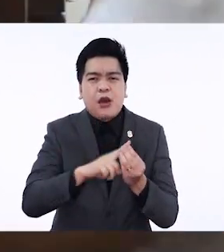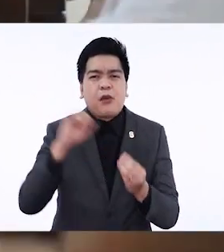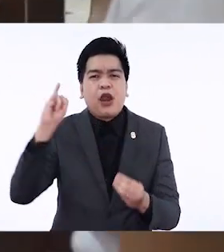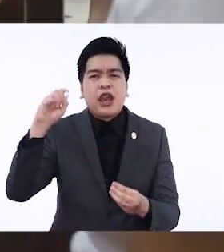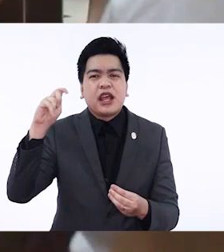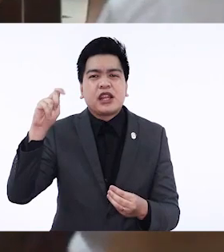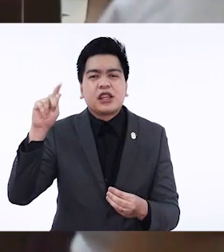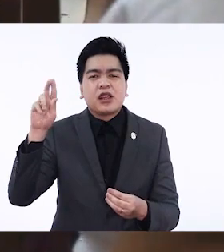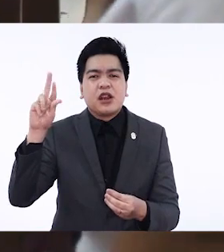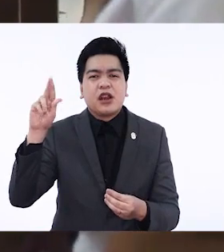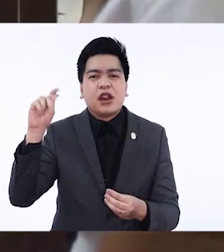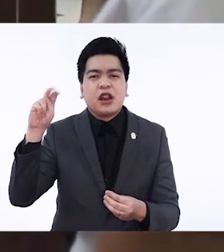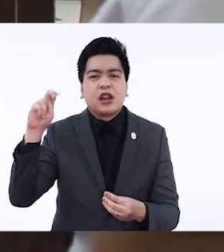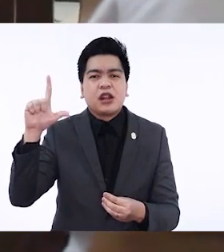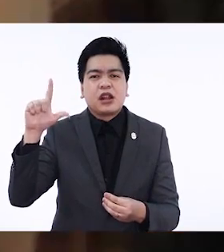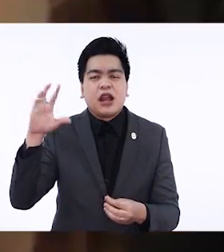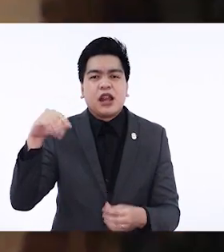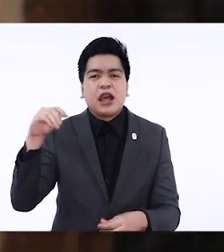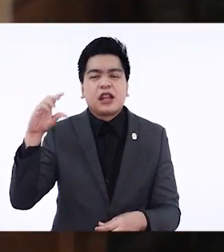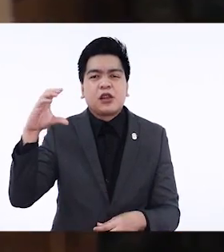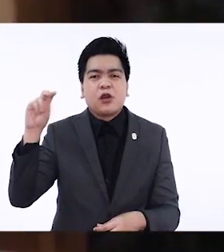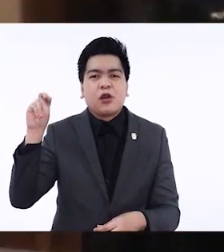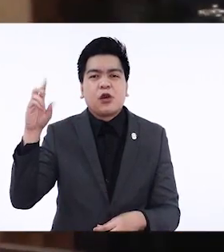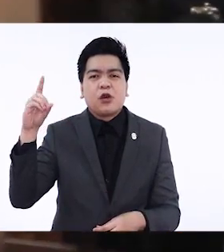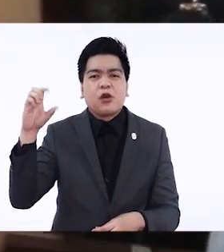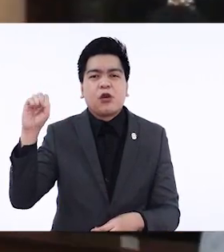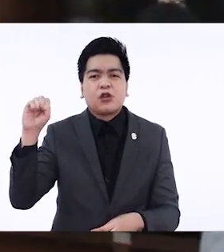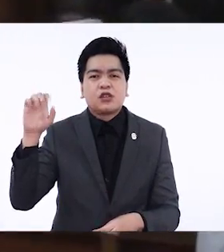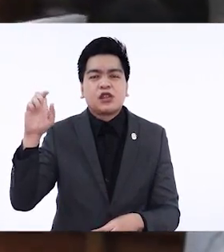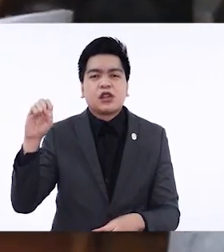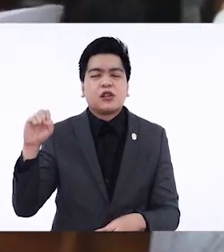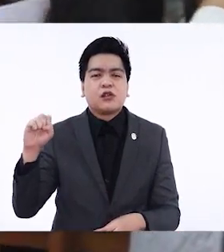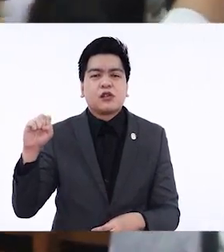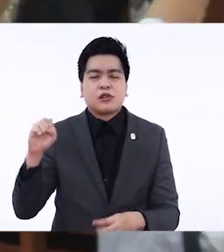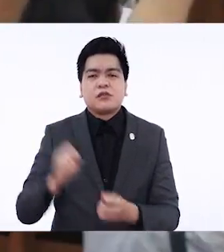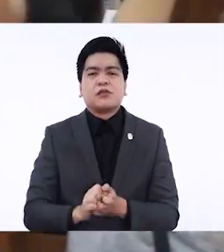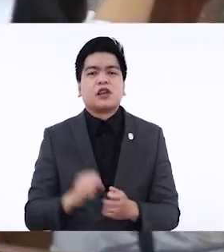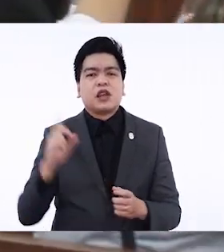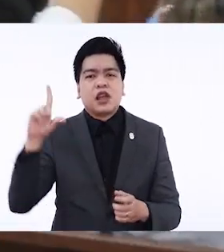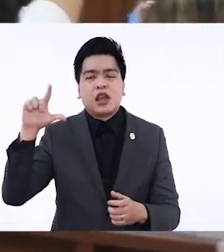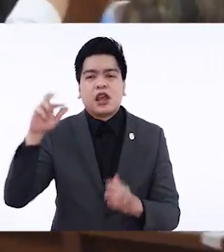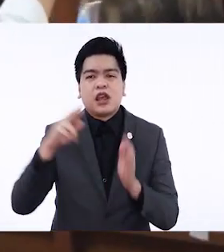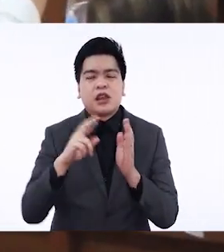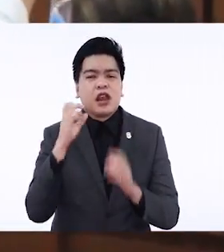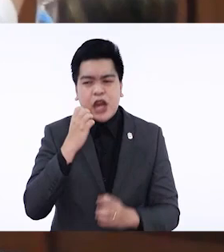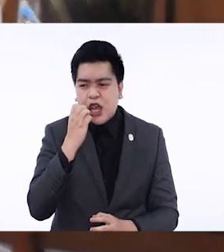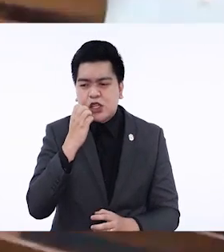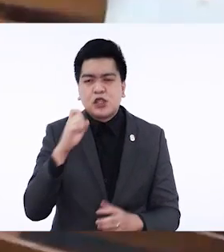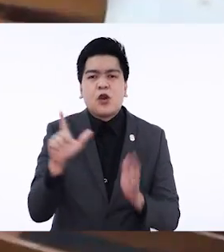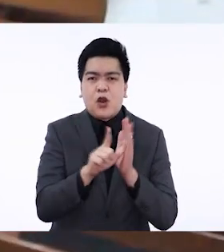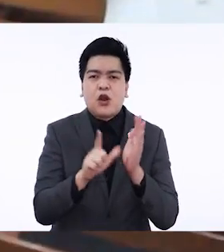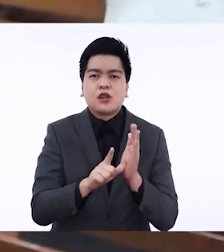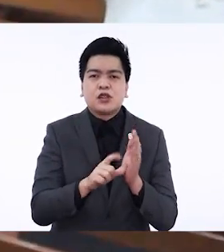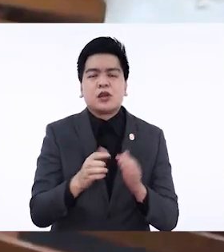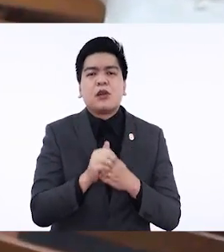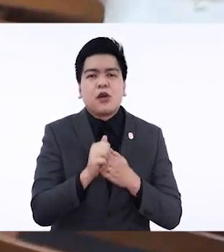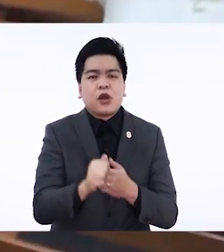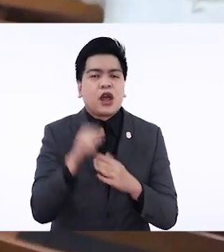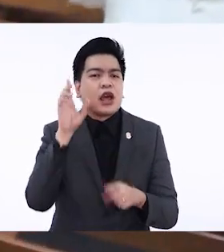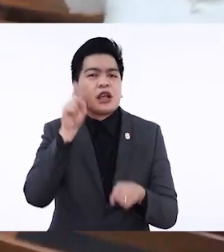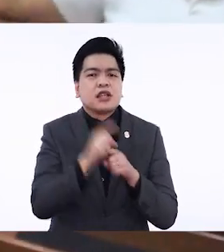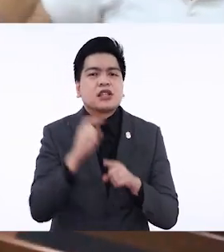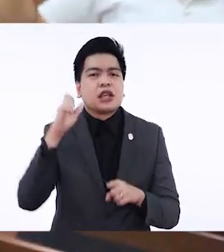codes, signs at radio laws. Pinangunahan ng nasabing aktibidad ni kapatid na Gemma Sinday, Doctor of